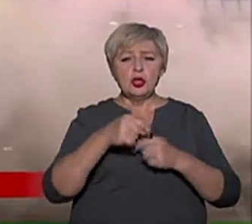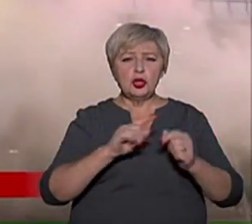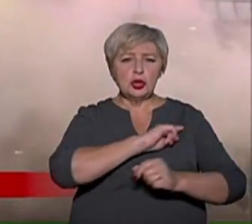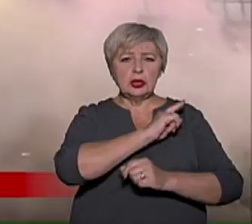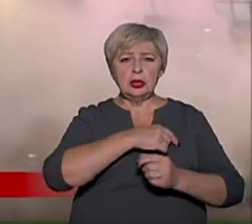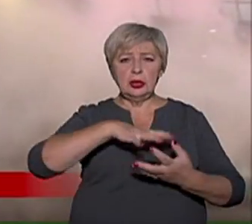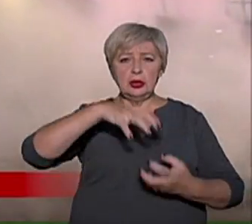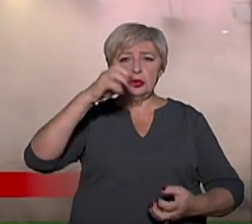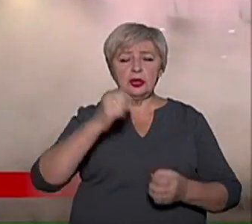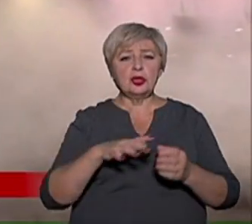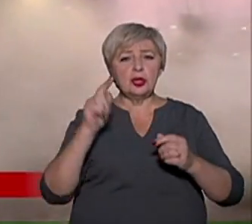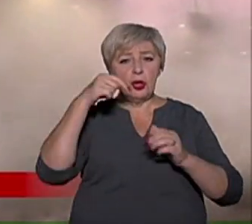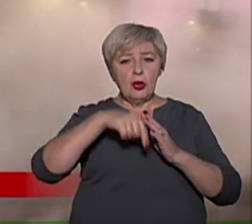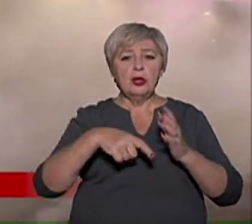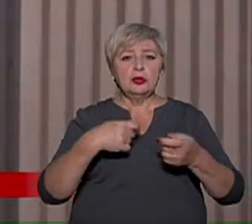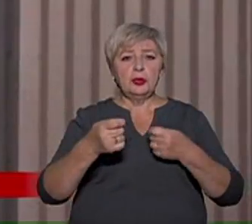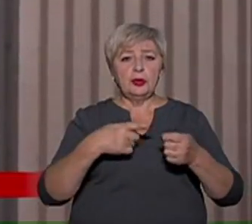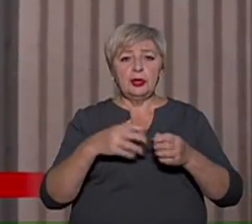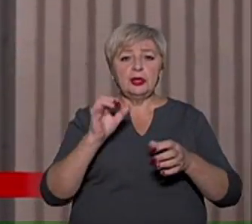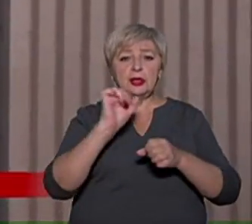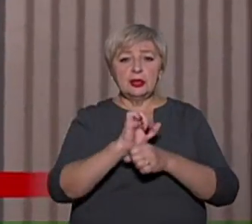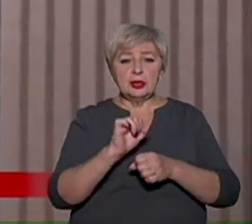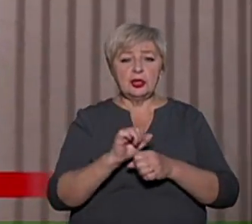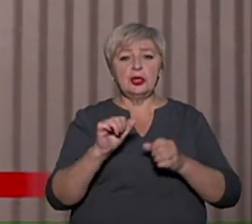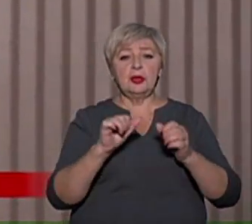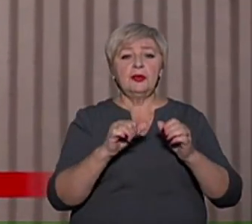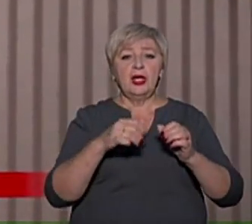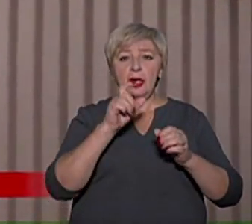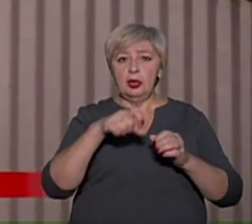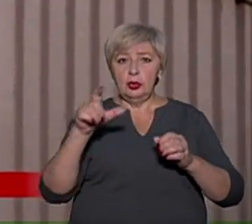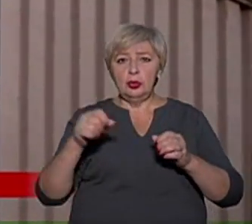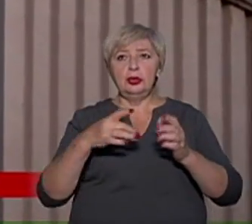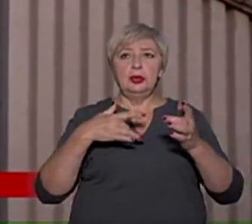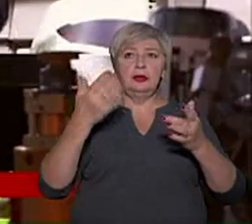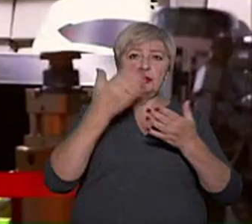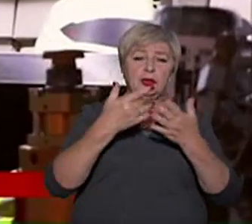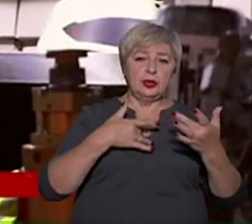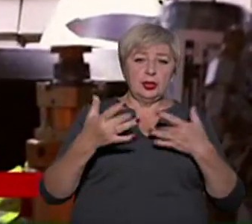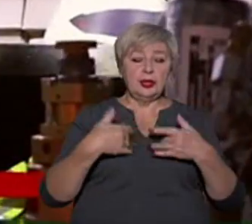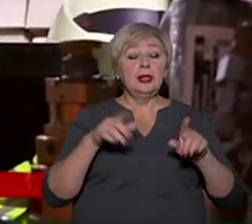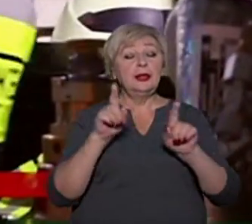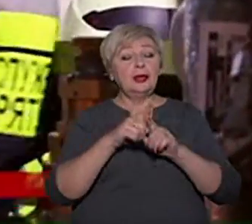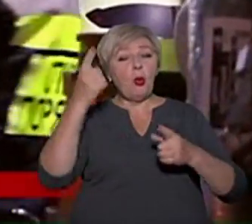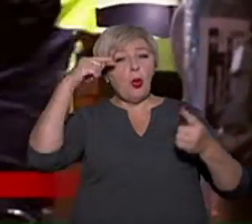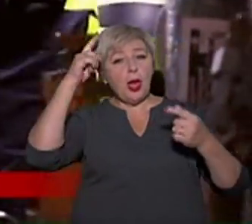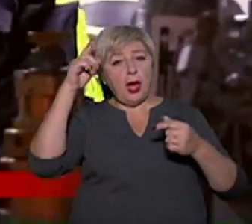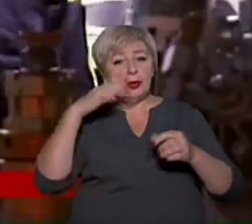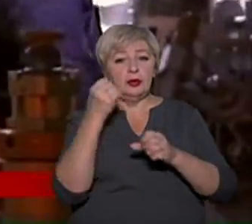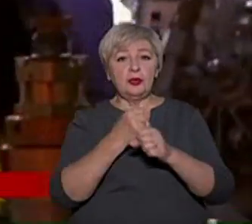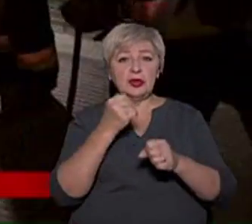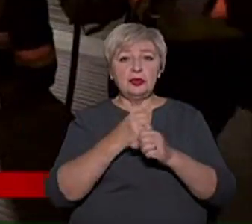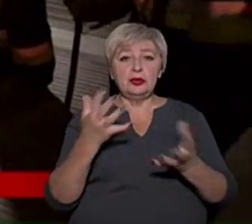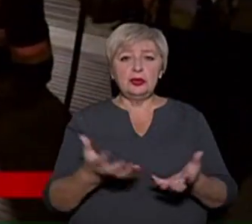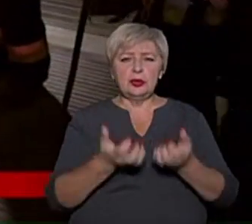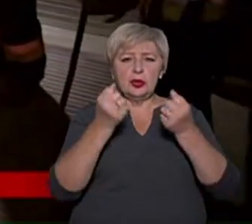супермаркеті застрягли 8 людей, ще 7 у кінотеатрі. Таку легенду весь ранок відпрацьовували рятувальники. Навчання проводили у